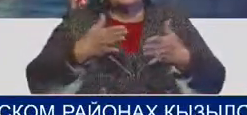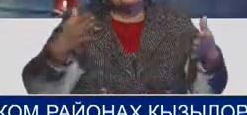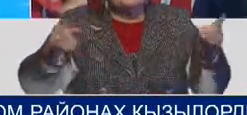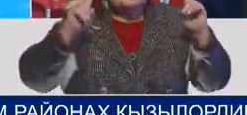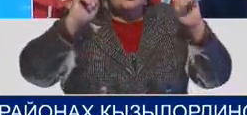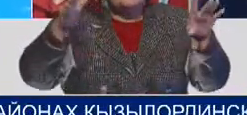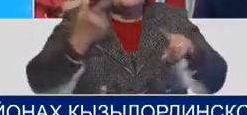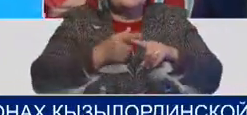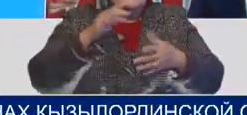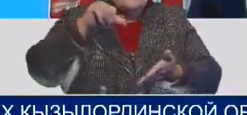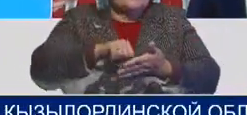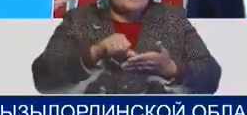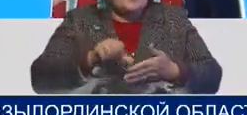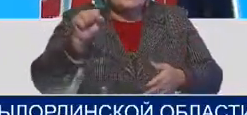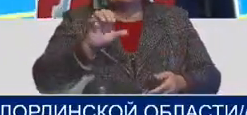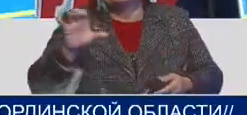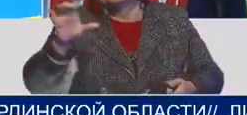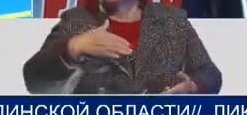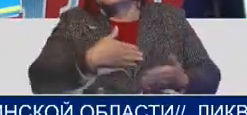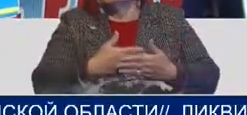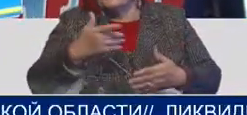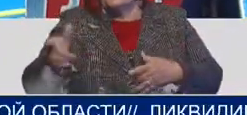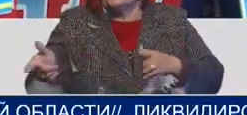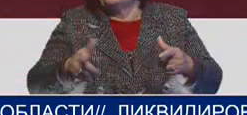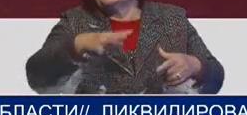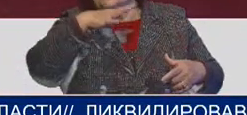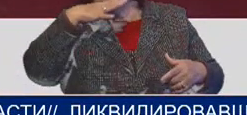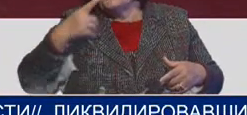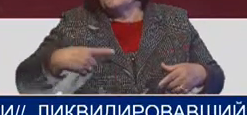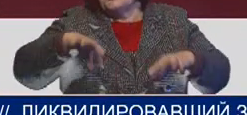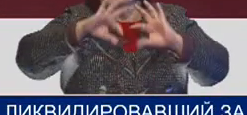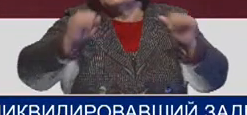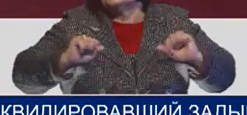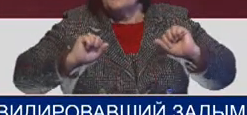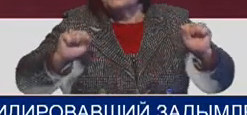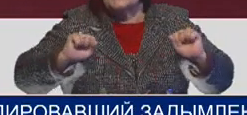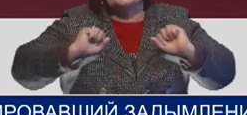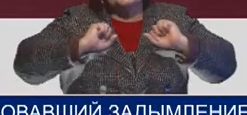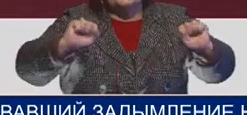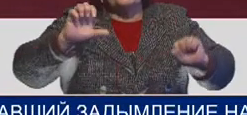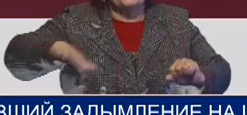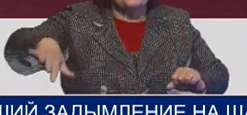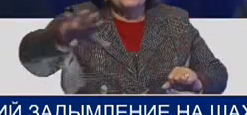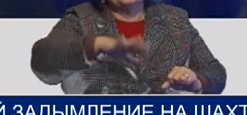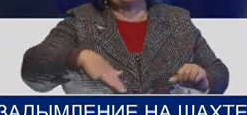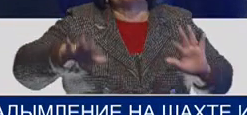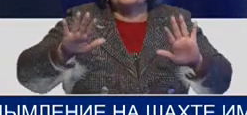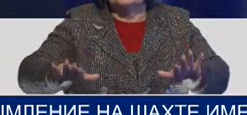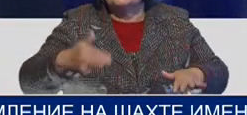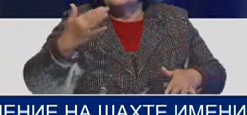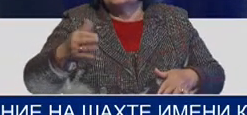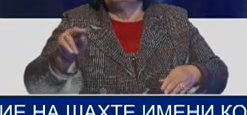признание. Есть в этом лепта и Адильбека Серикбаева. Он подготовил немало мастеров спорта, чемпионов страны, континента.